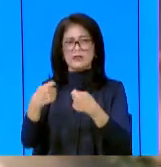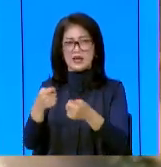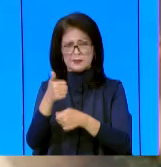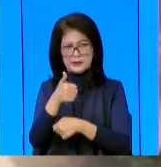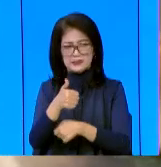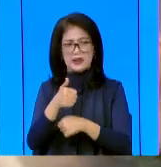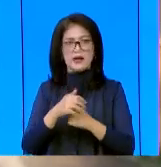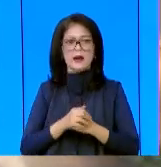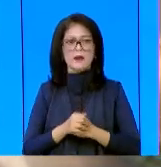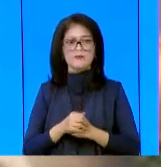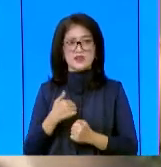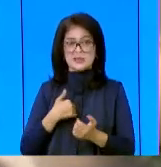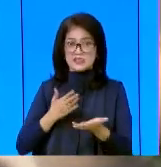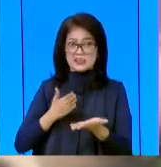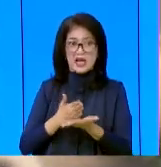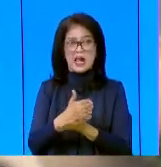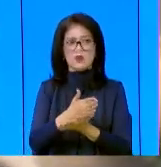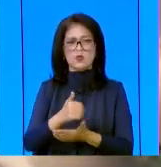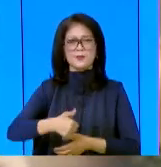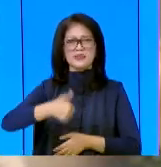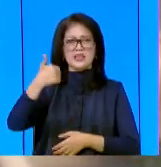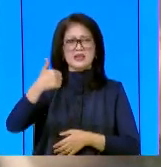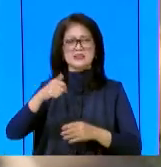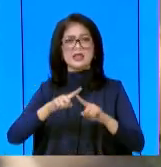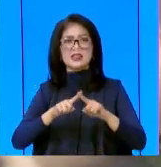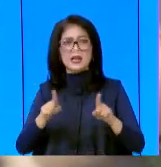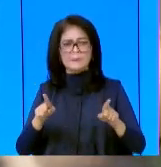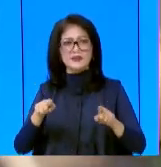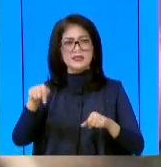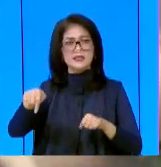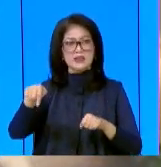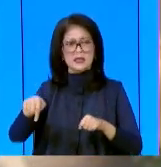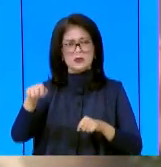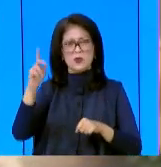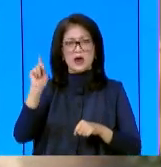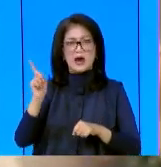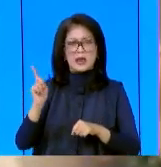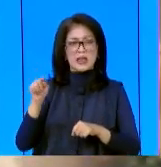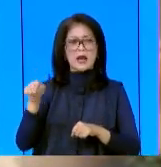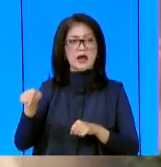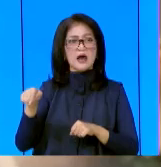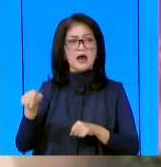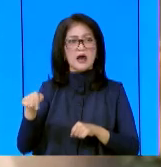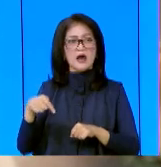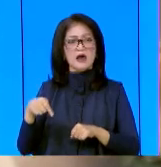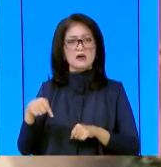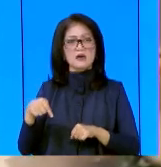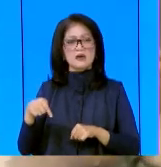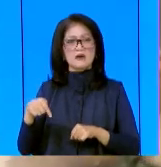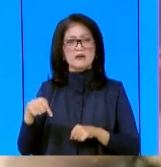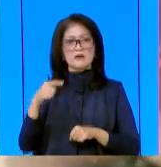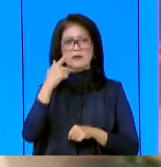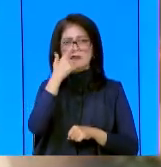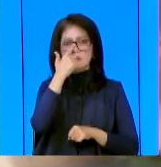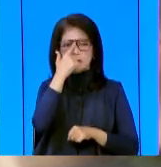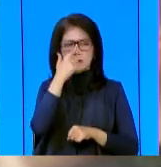Prestasi, ternyata jumlahnya tidak diingatkan. Jadi karena ibu rumah di belakang, suruh ikut donasi aja. Nanti